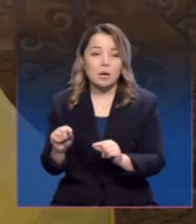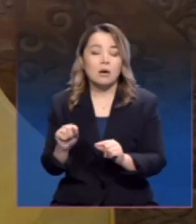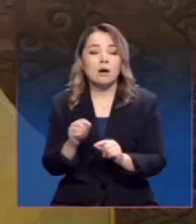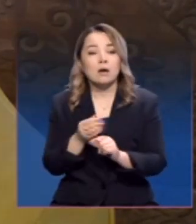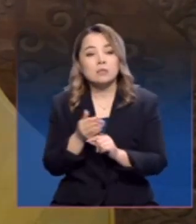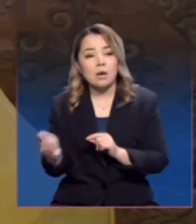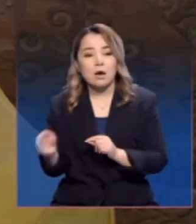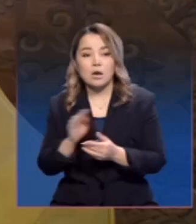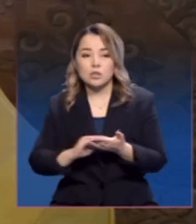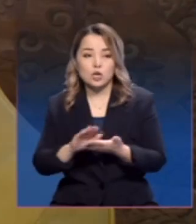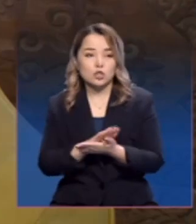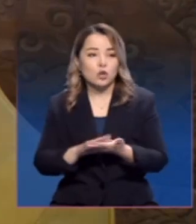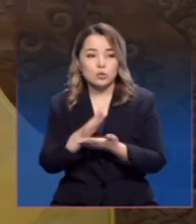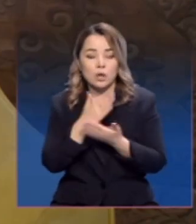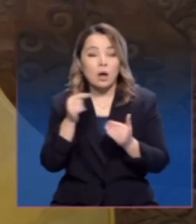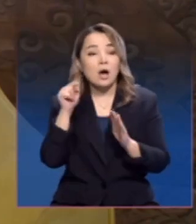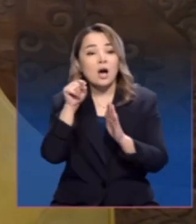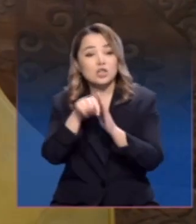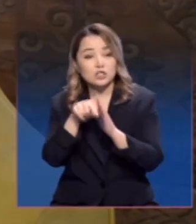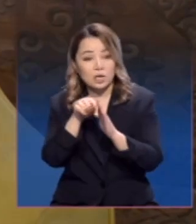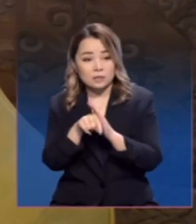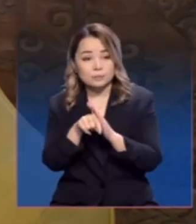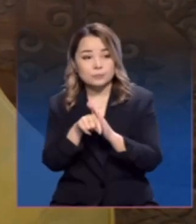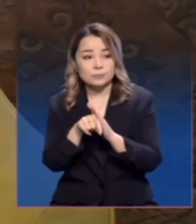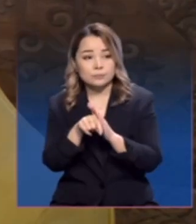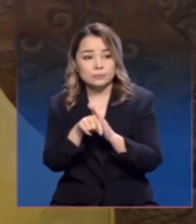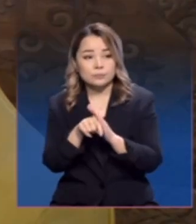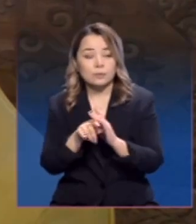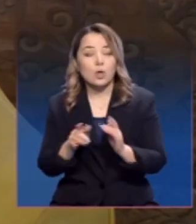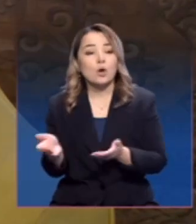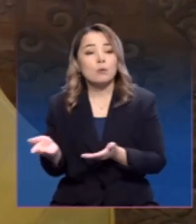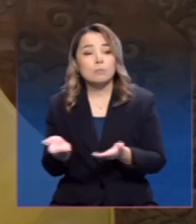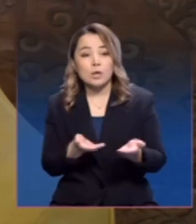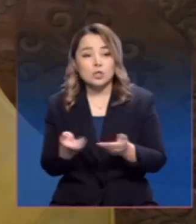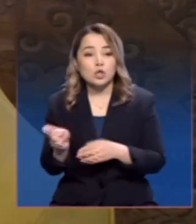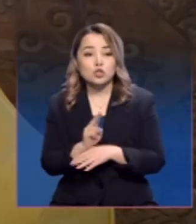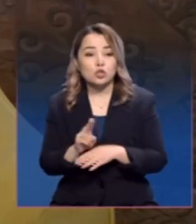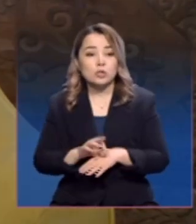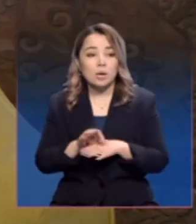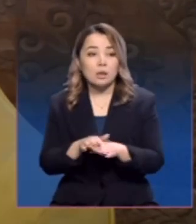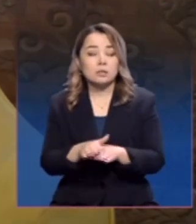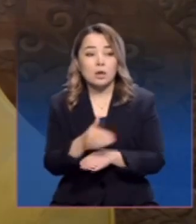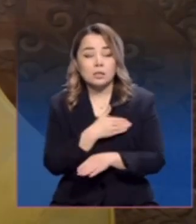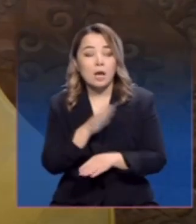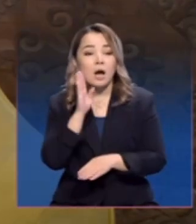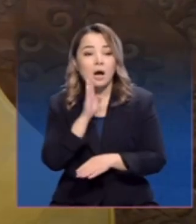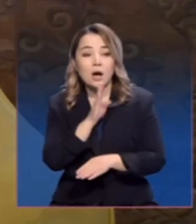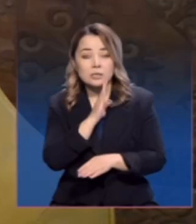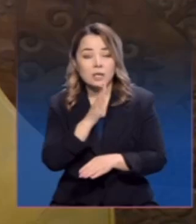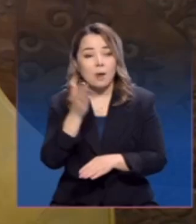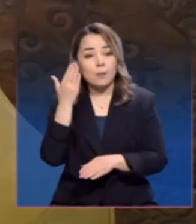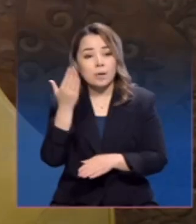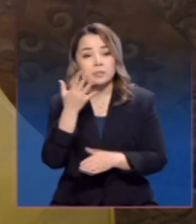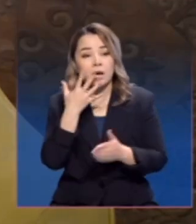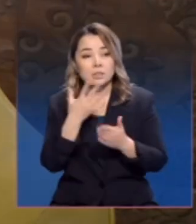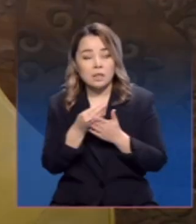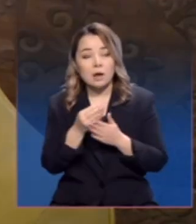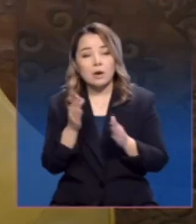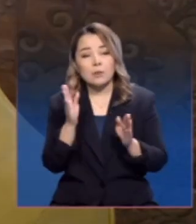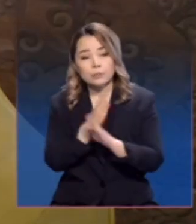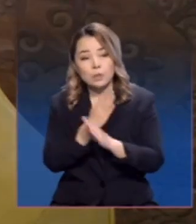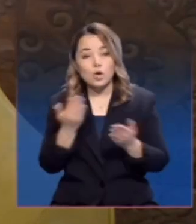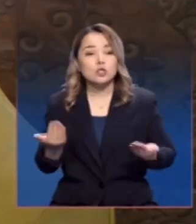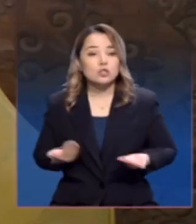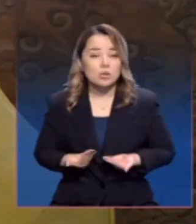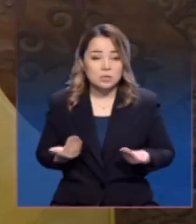айтпайды. Оның ар жағы, бесігіңді түзейін десең, әйелдің басындағы тағдыр